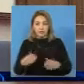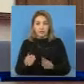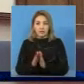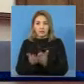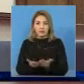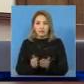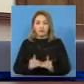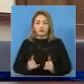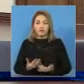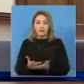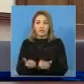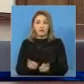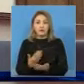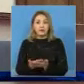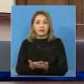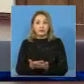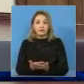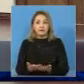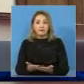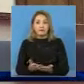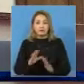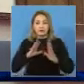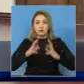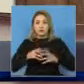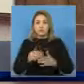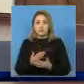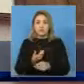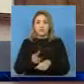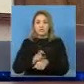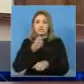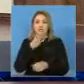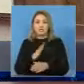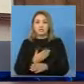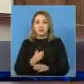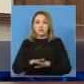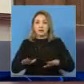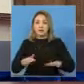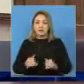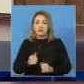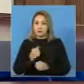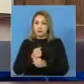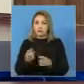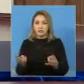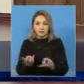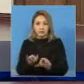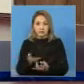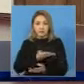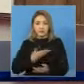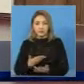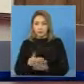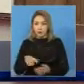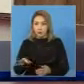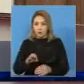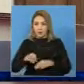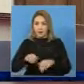кітабым үшін алдым. Жалпы дүниедегі ең жақсылық ең әуелі балаларға жасалу керек. Соны біздің